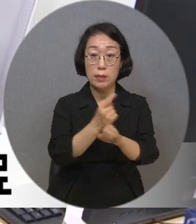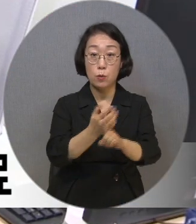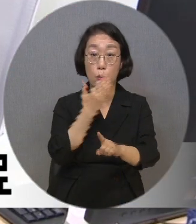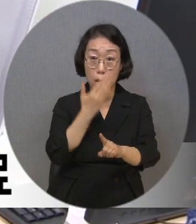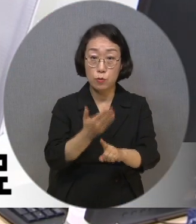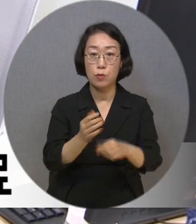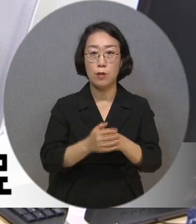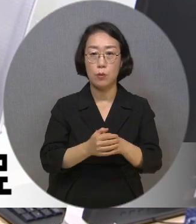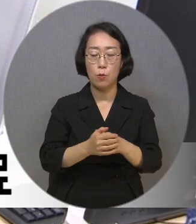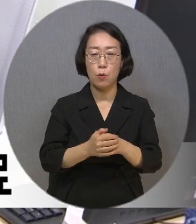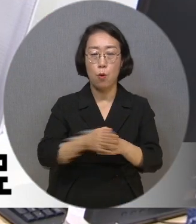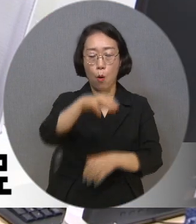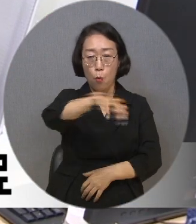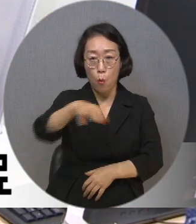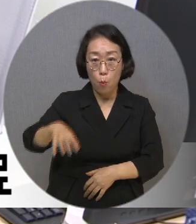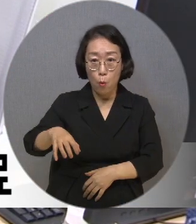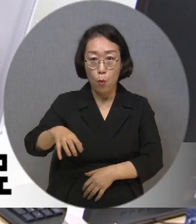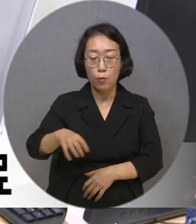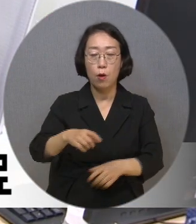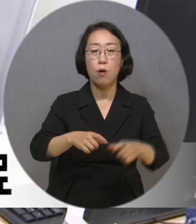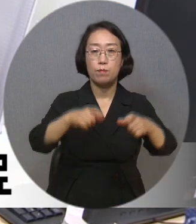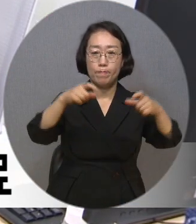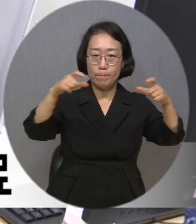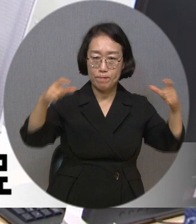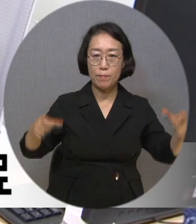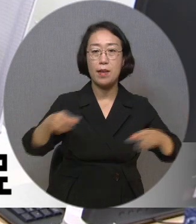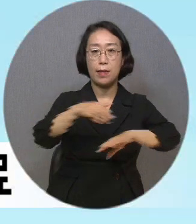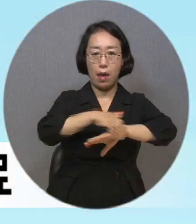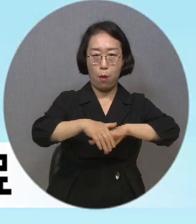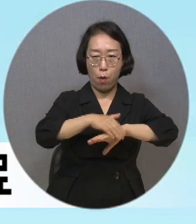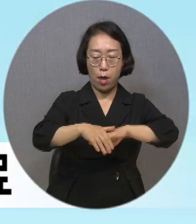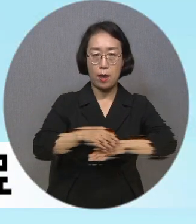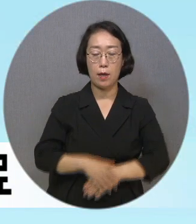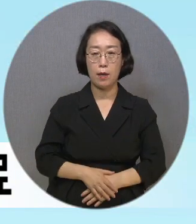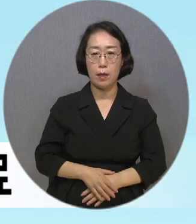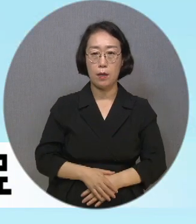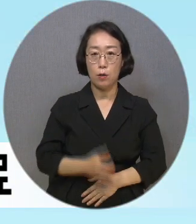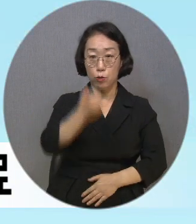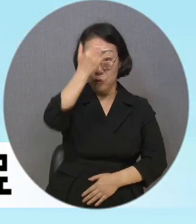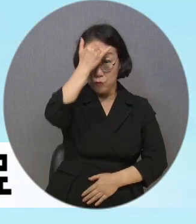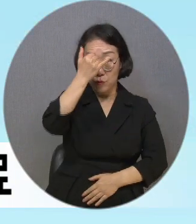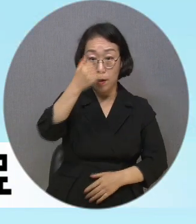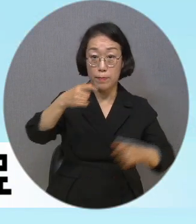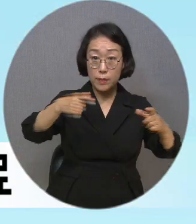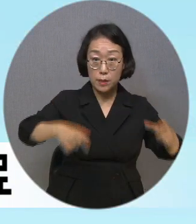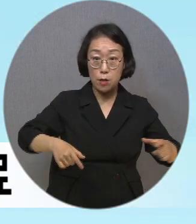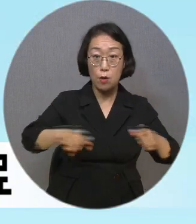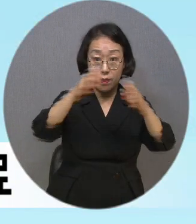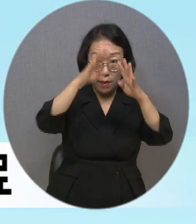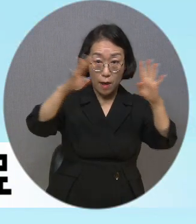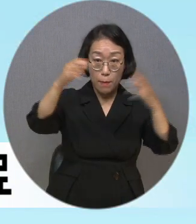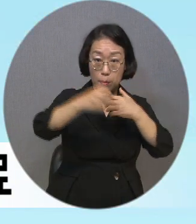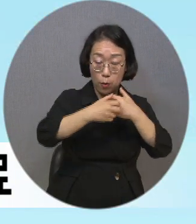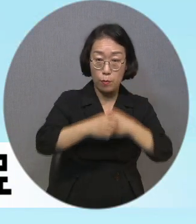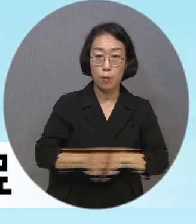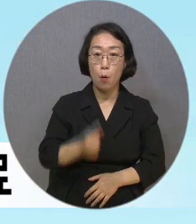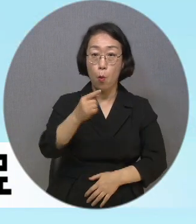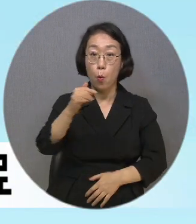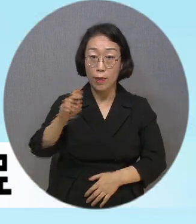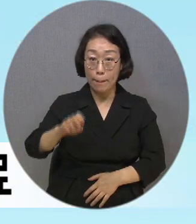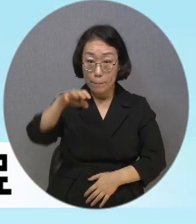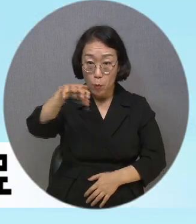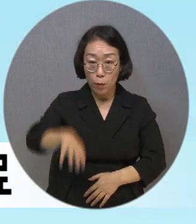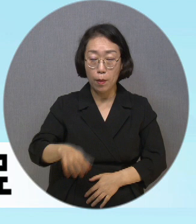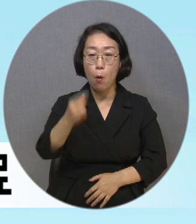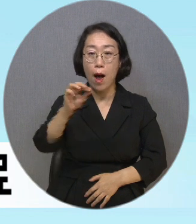소아암 거점병원을 육성한다고 지난 20일 밝혔습니다. 충남권역 충남대병원과 호남권역